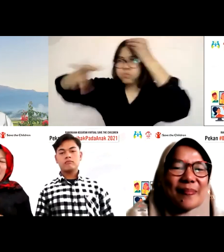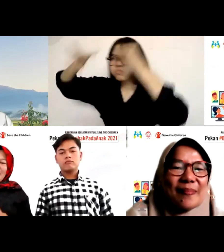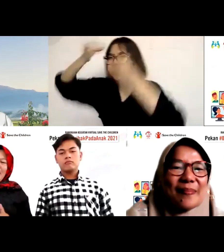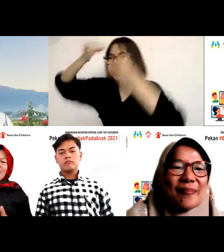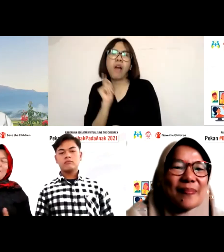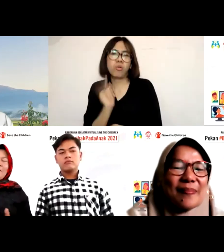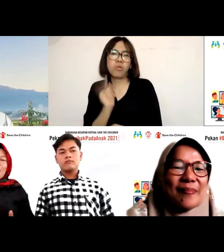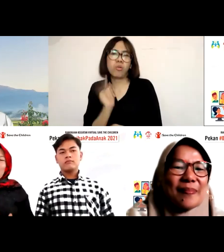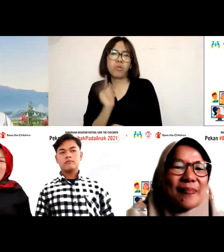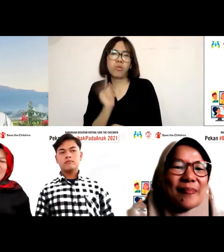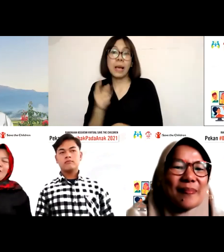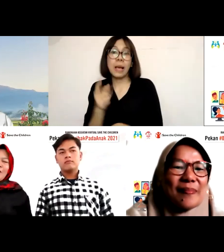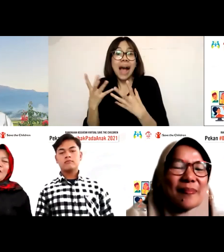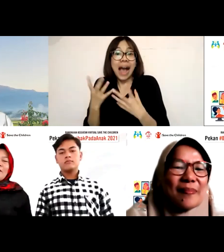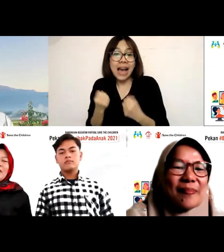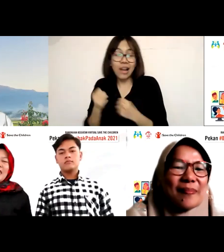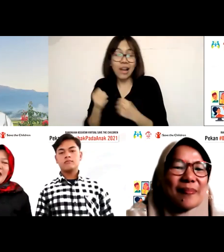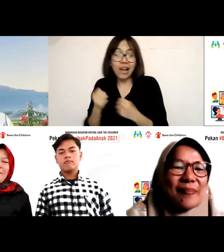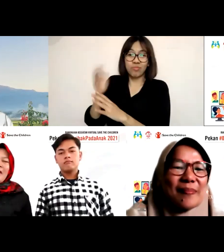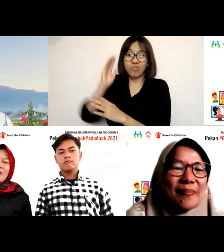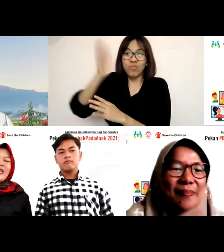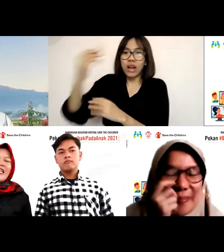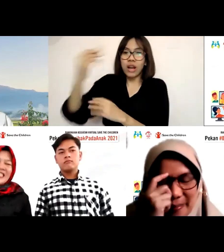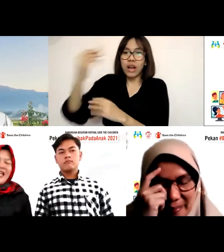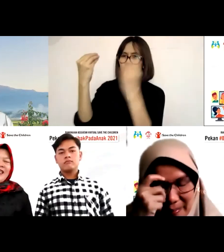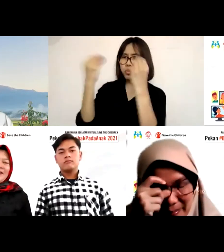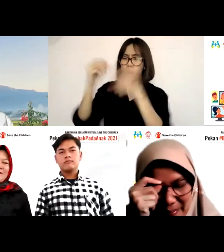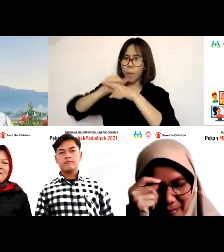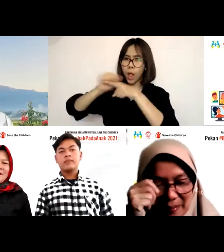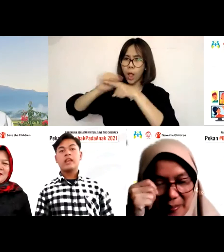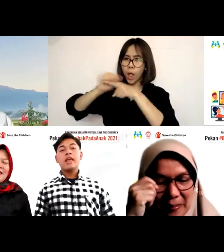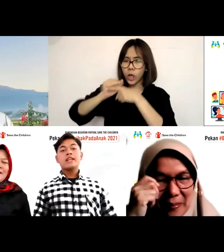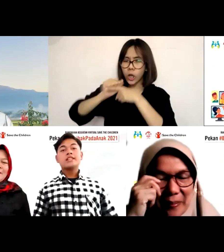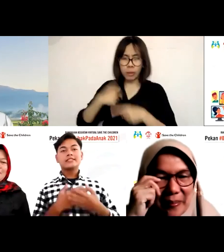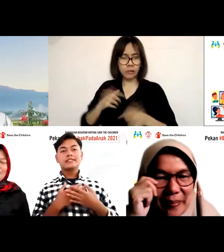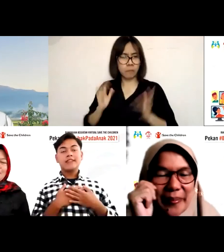ada pelatihan yang membantu saya untuk lebih siap masuk kerja.